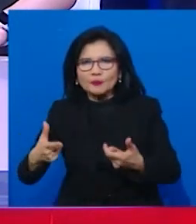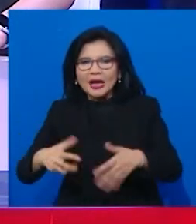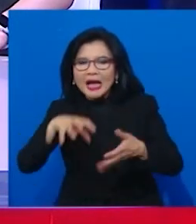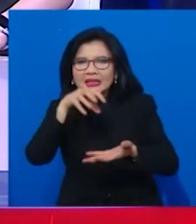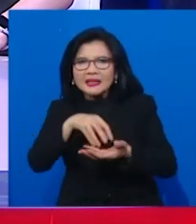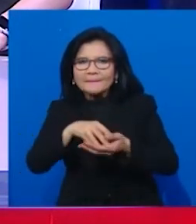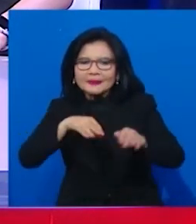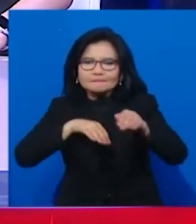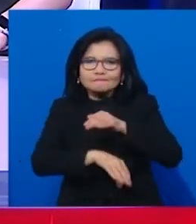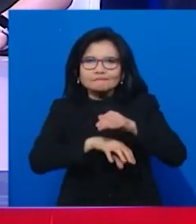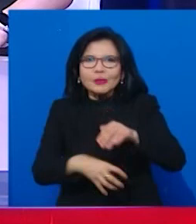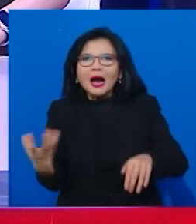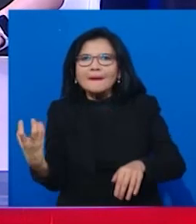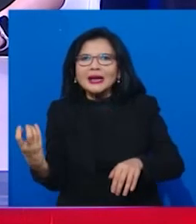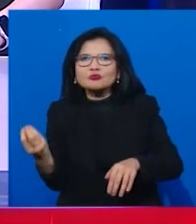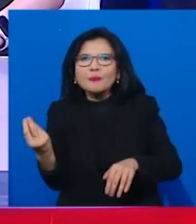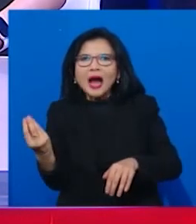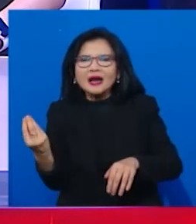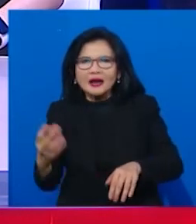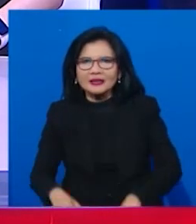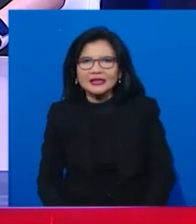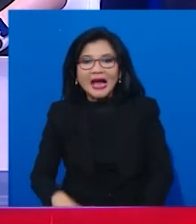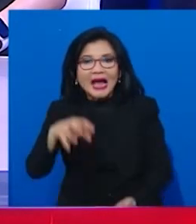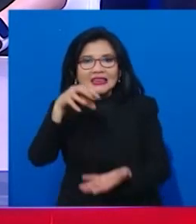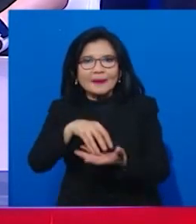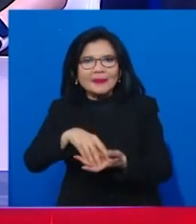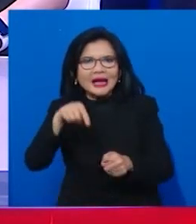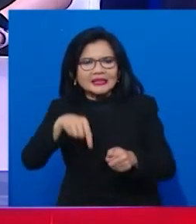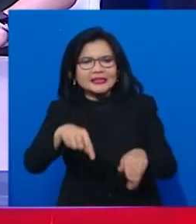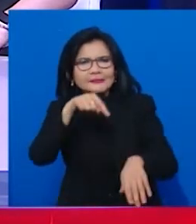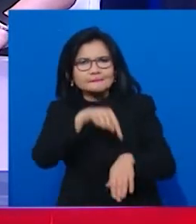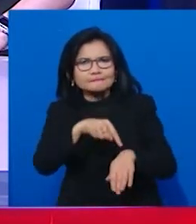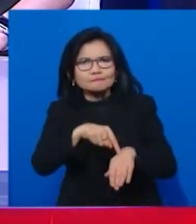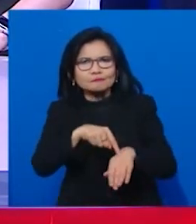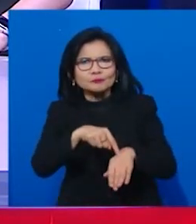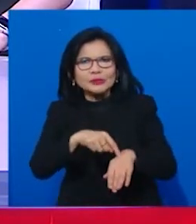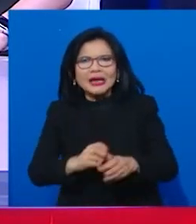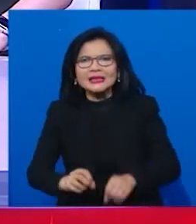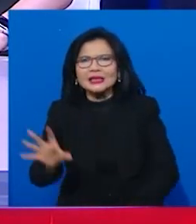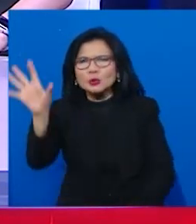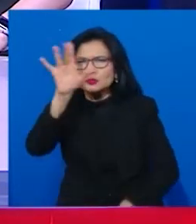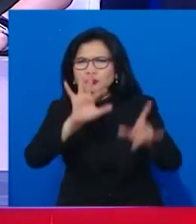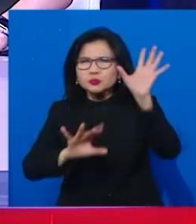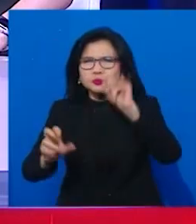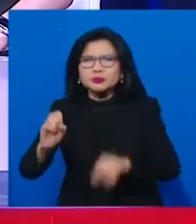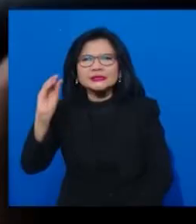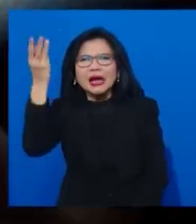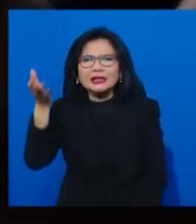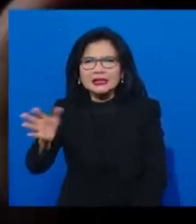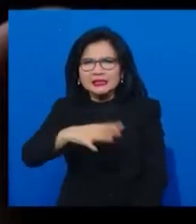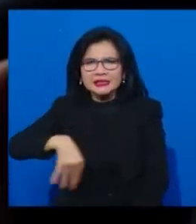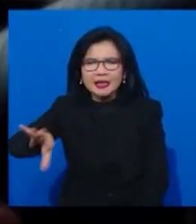kawasan Cakung, Jakarta Timur. Penyebabnya, tempat ini diduga menjadi penyumbang polusi udara di Jabodetabek.